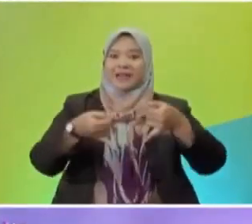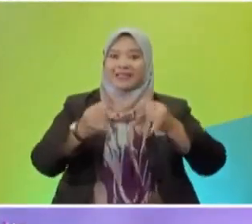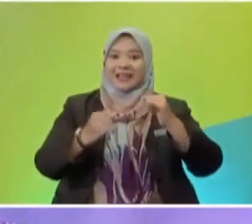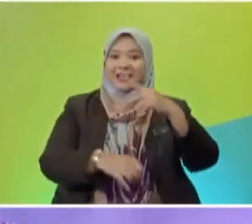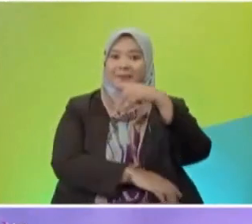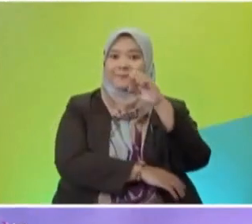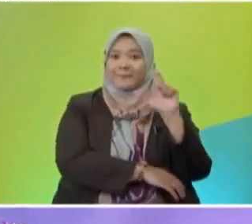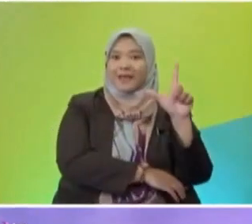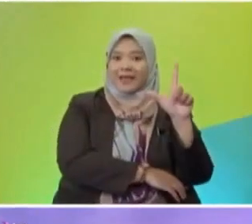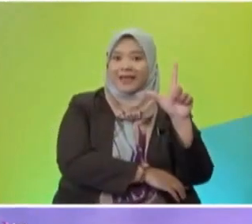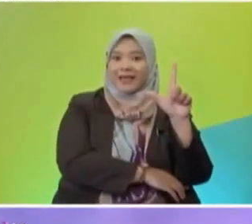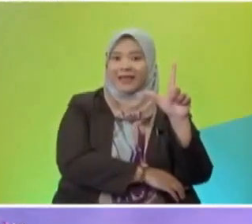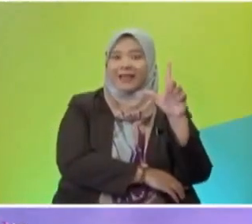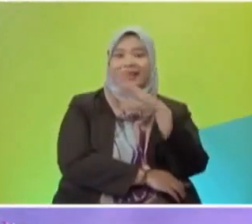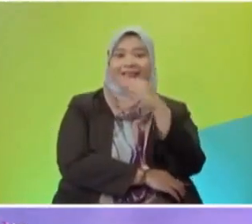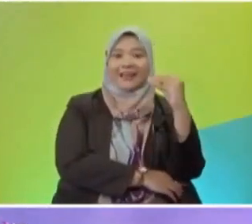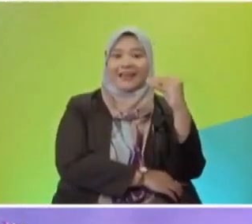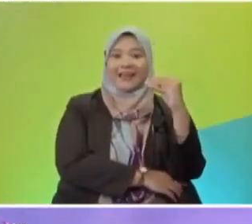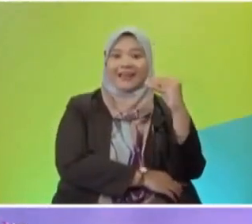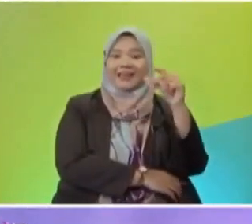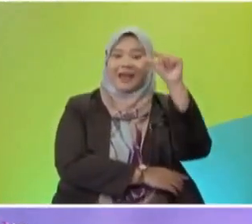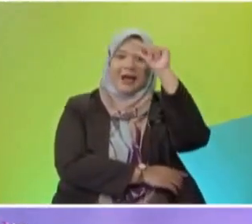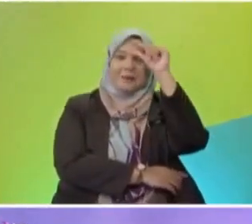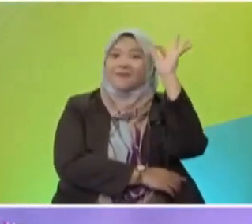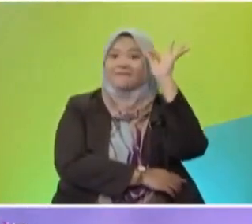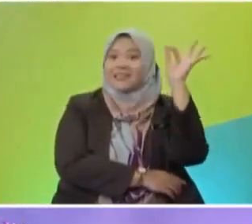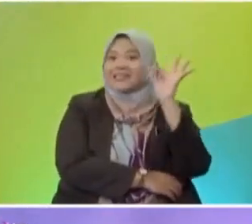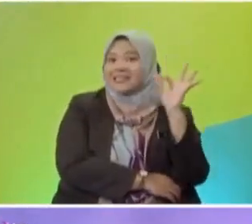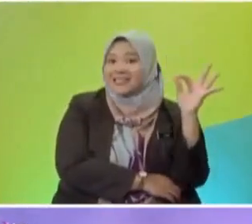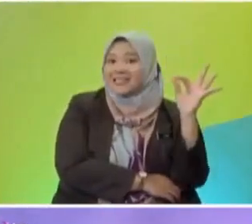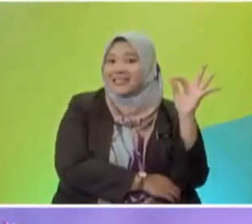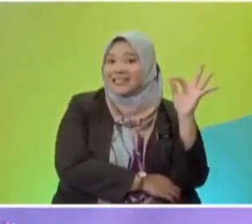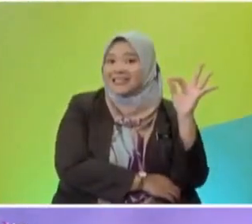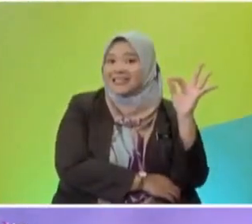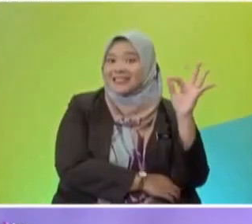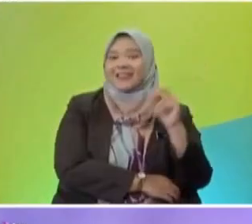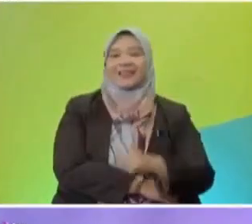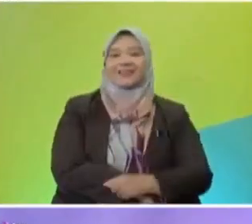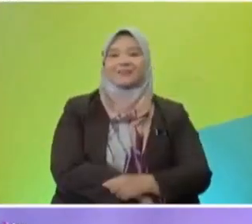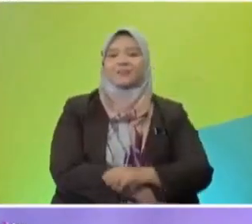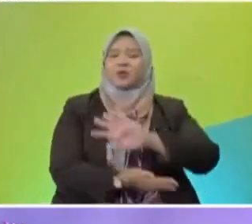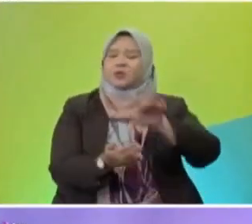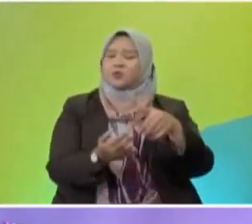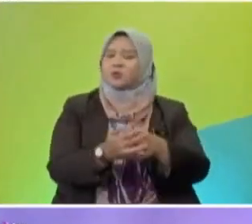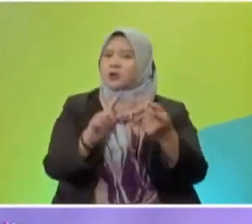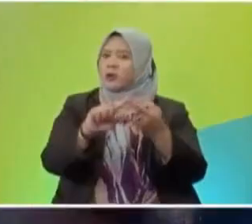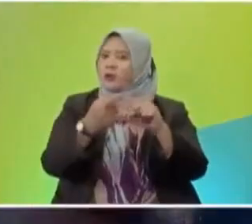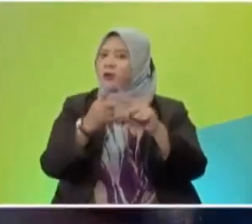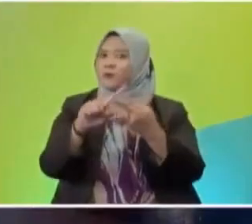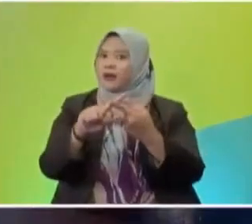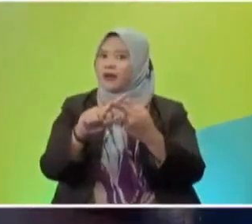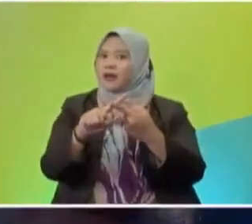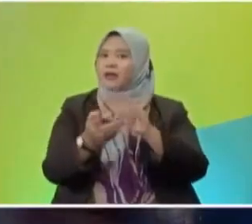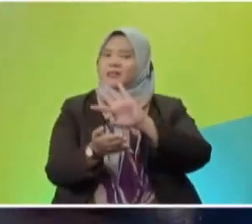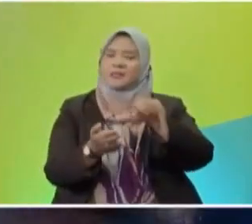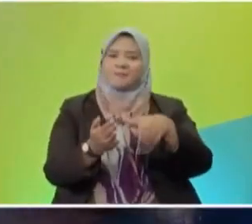Tepukan sikit untuk adik-adik Abang Busy. Yeay! Okey, Cikgu. Kita nak mengakhiri rancangan ini, Cikgu. Apa kata kita berpantun? Ya, mari